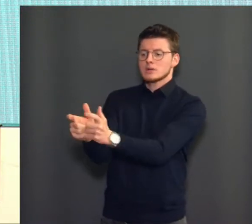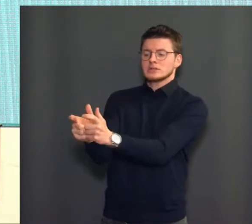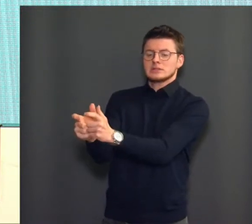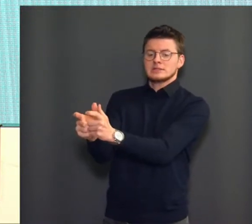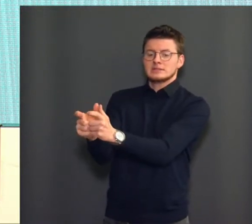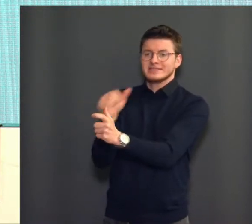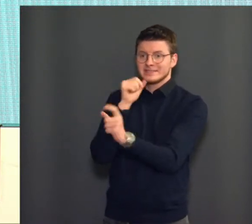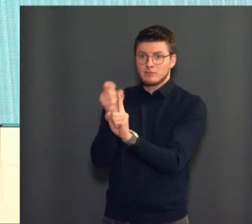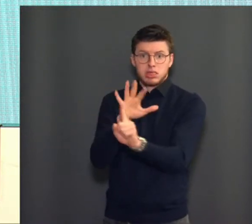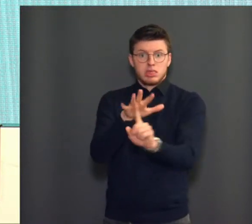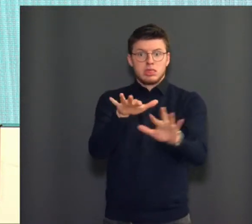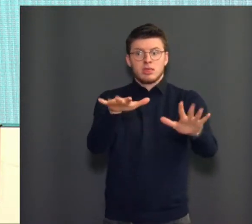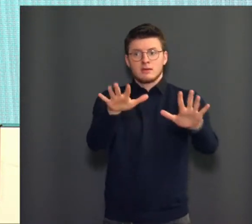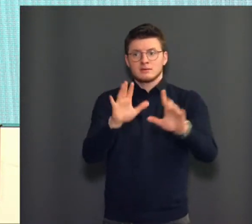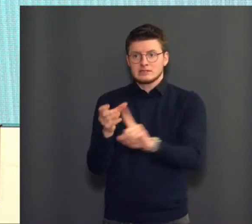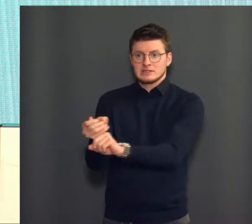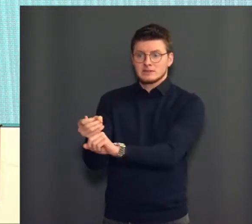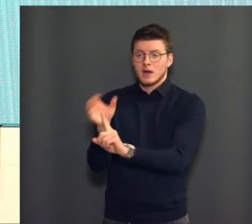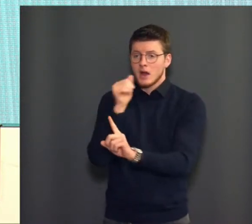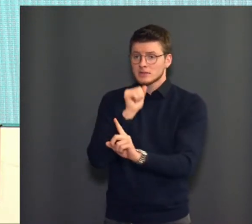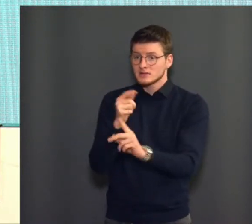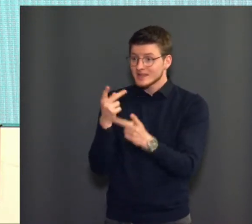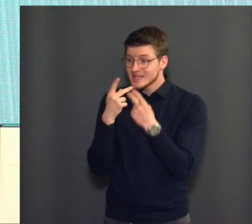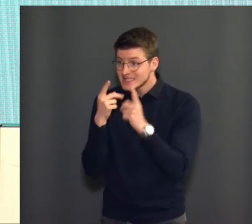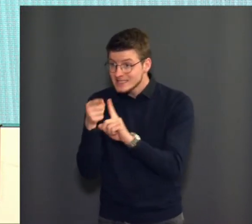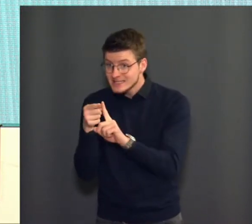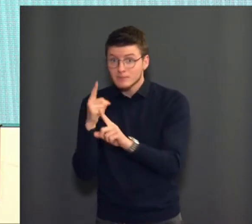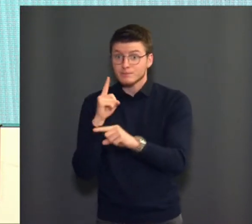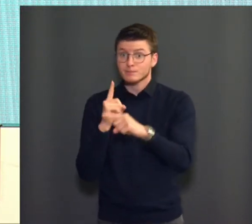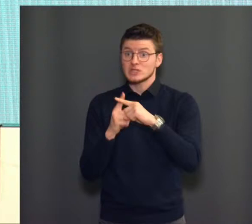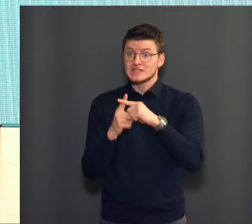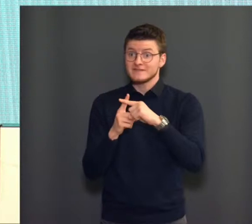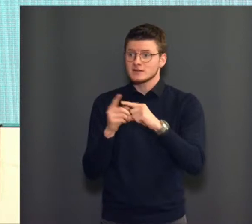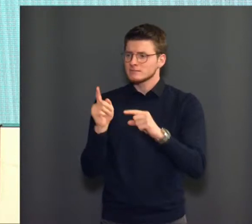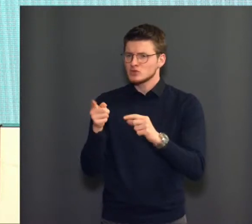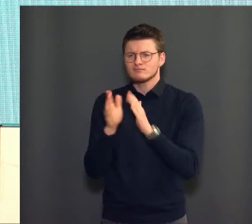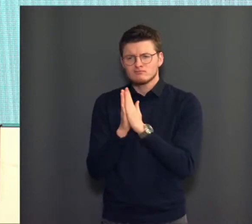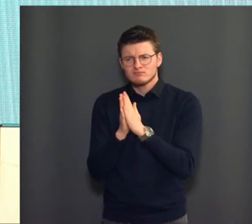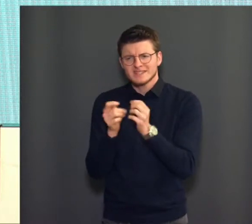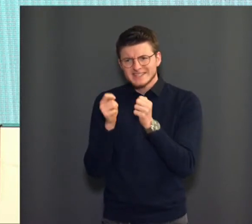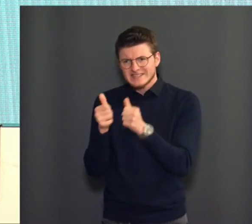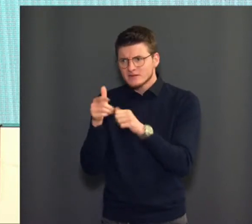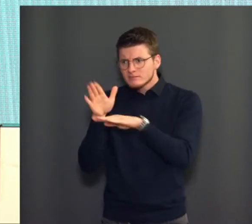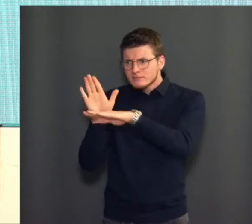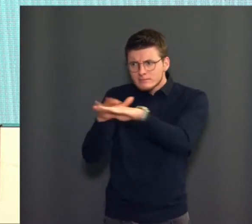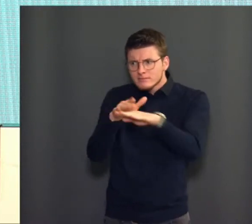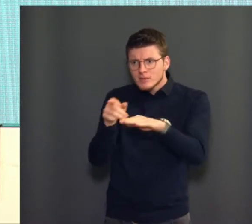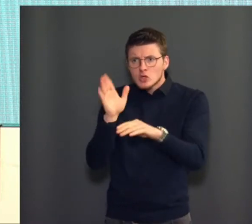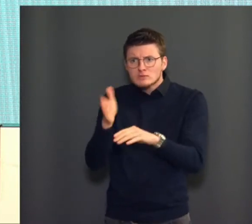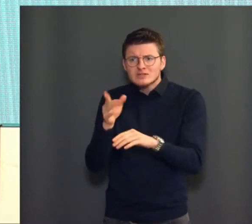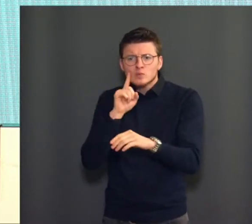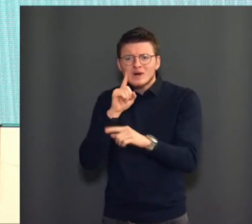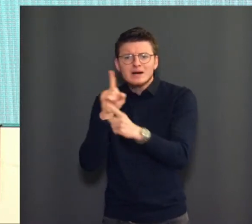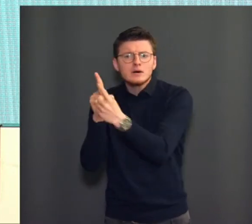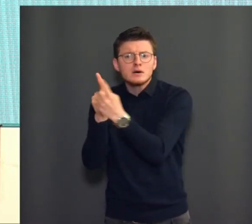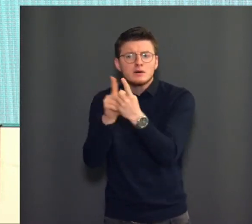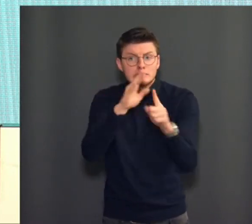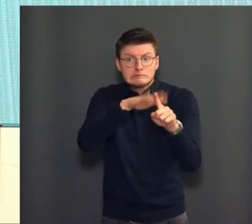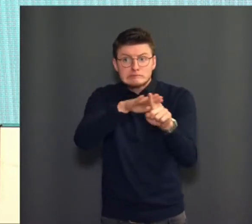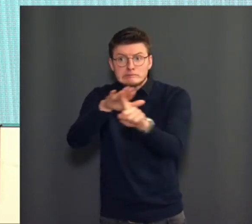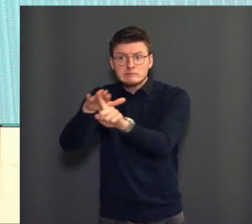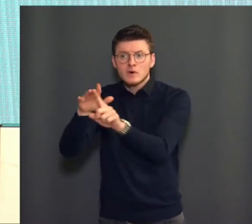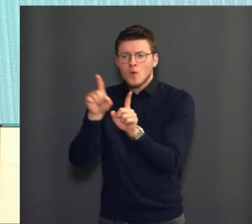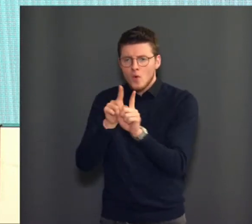getest bent, verwittig dan onmiddellijk en spontaan je contacten en respecteer de quarantaineregels. Werk ook mee met